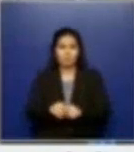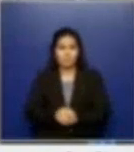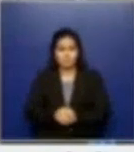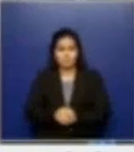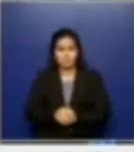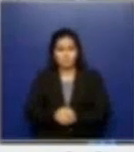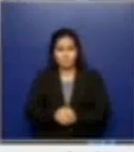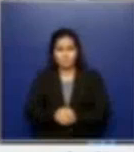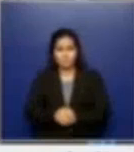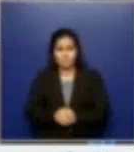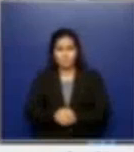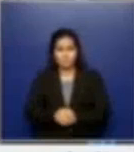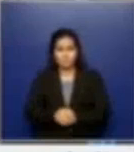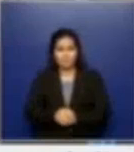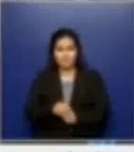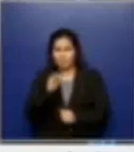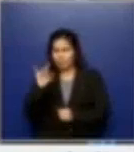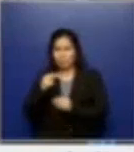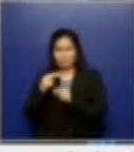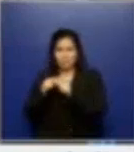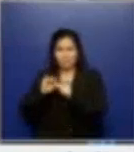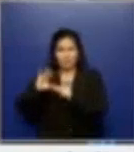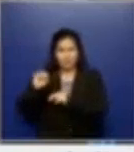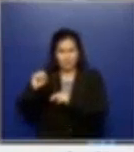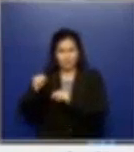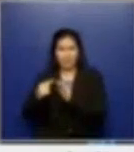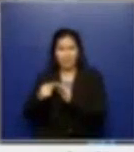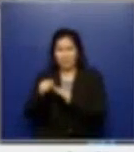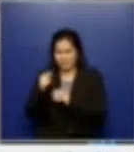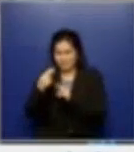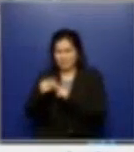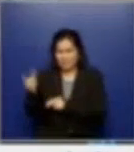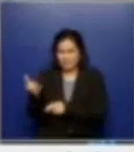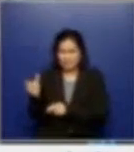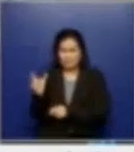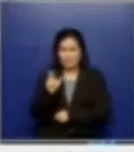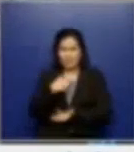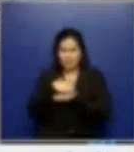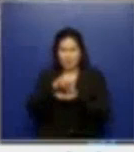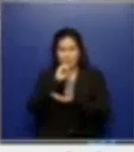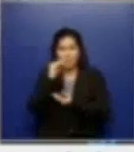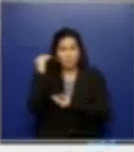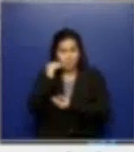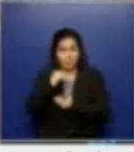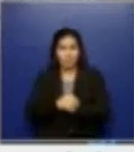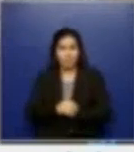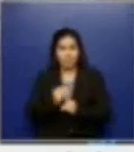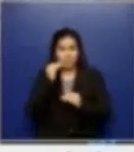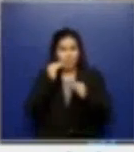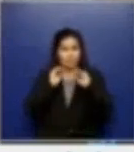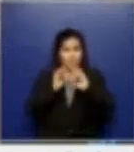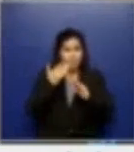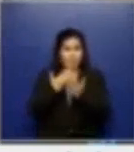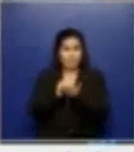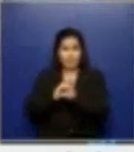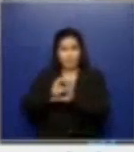ท่านเกียรติสิทธิ์หมอไม่อ้างท่านเยอะหน่อยนะประธานโทษนะครับเขาบอกว่าไฟไหม้บ้านแล้วท่านจัดงบไปจั